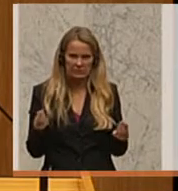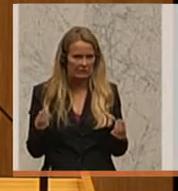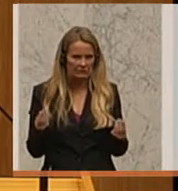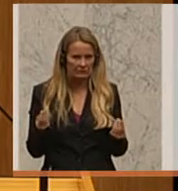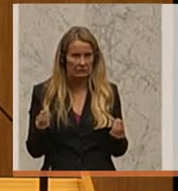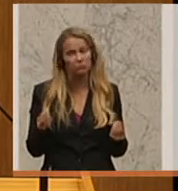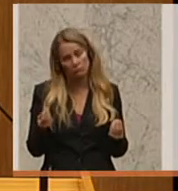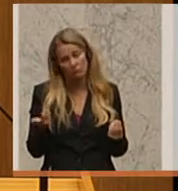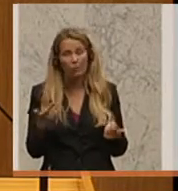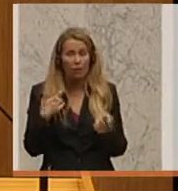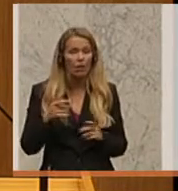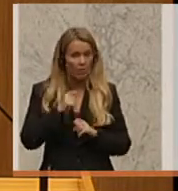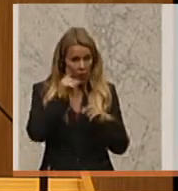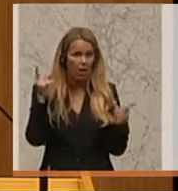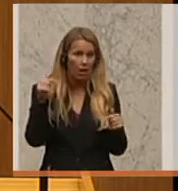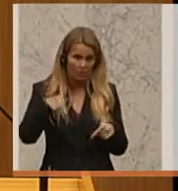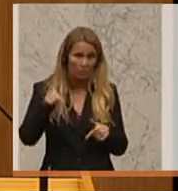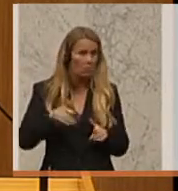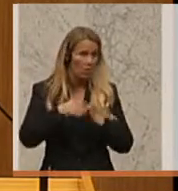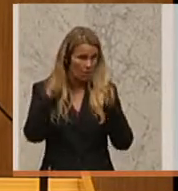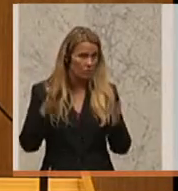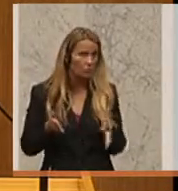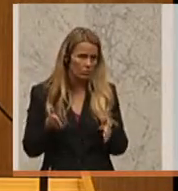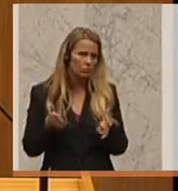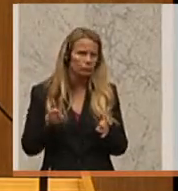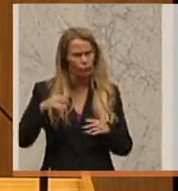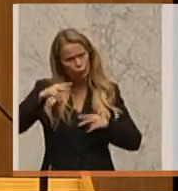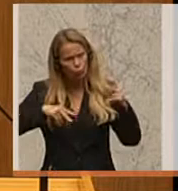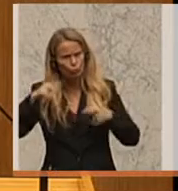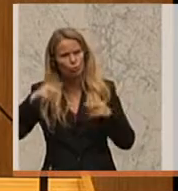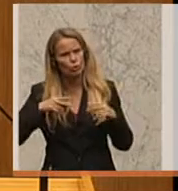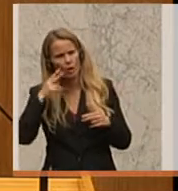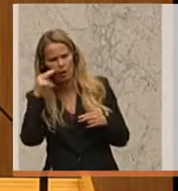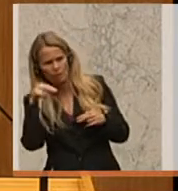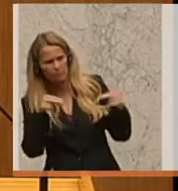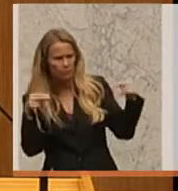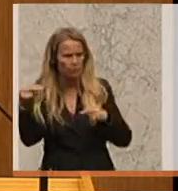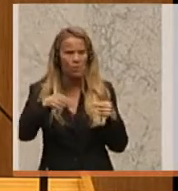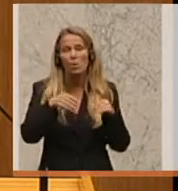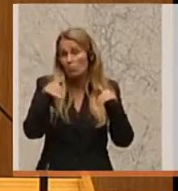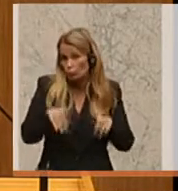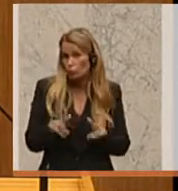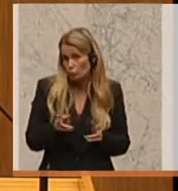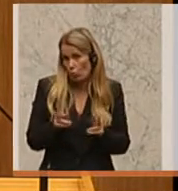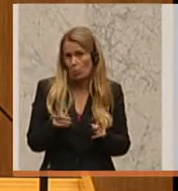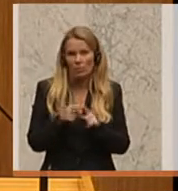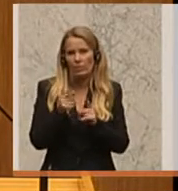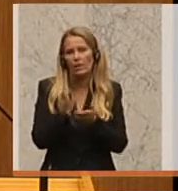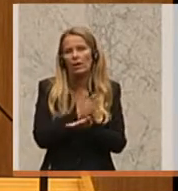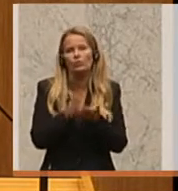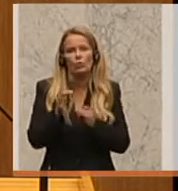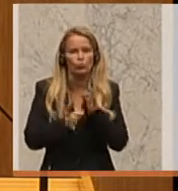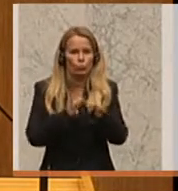klar ist, dass es hier im Hohen Haus unterschiedliche Zugänge geben muss, wenn es um Entscheidungsprozesse